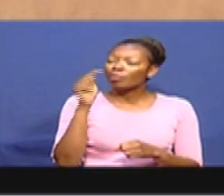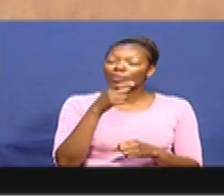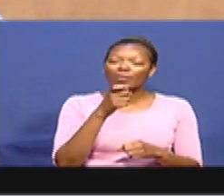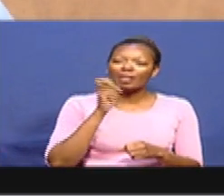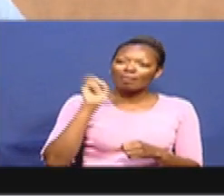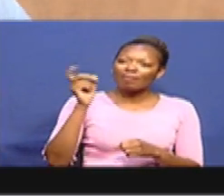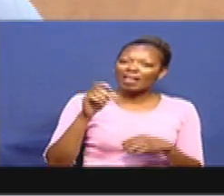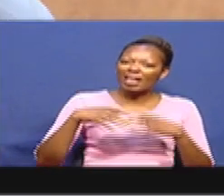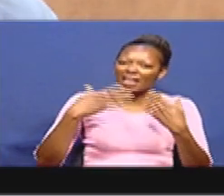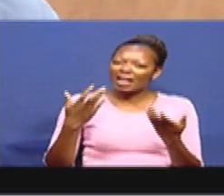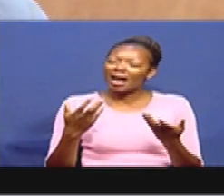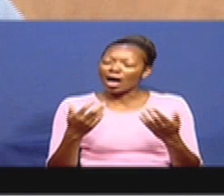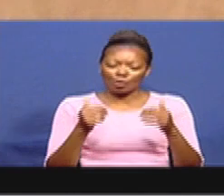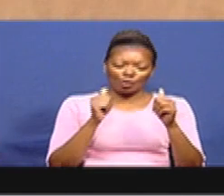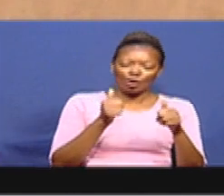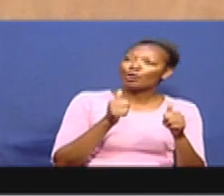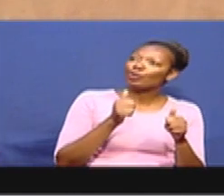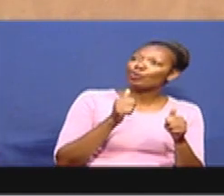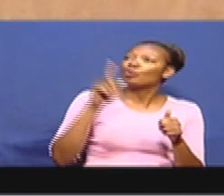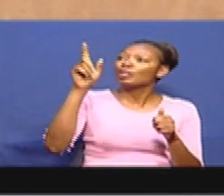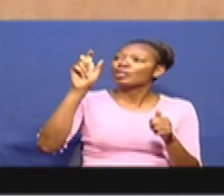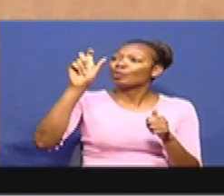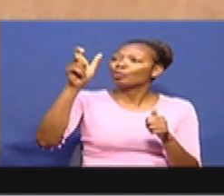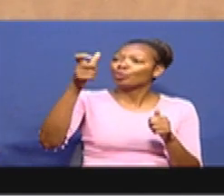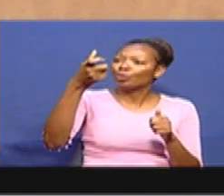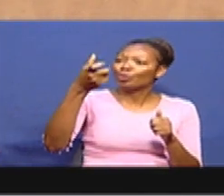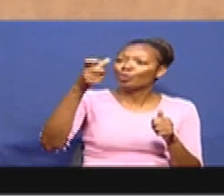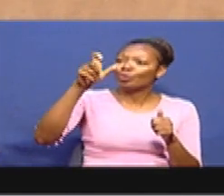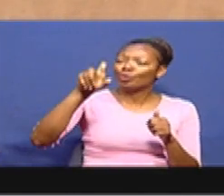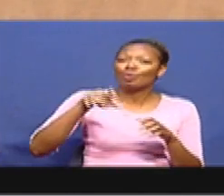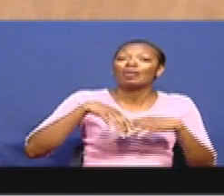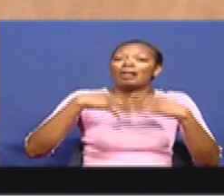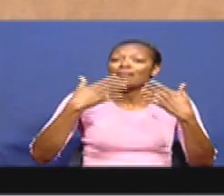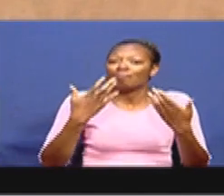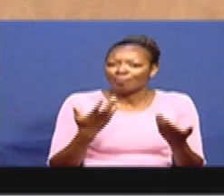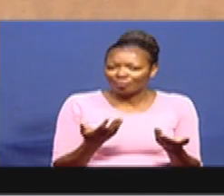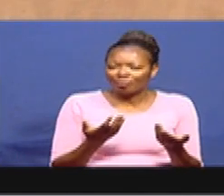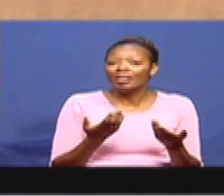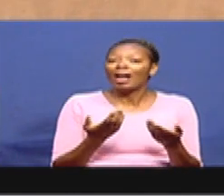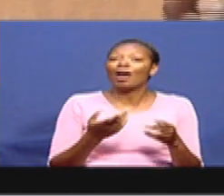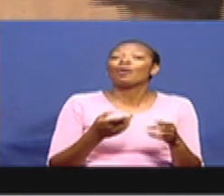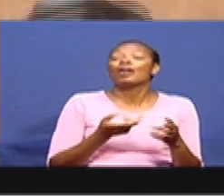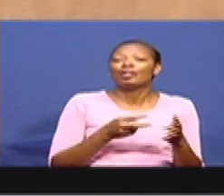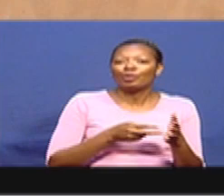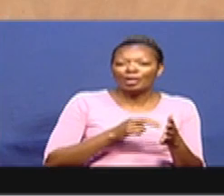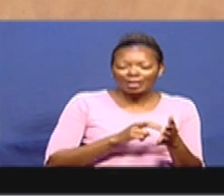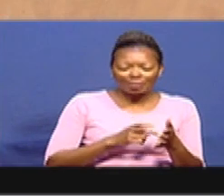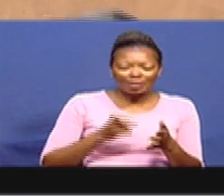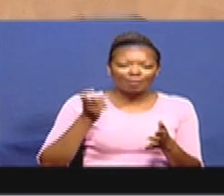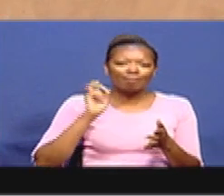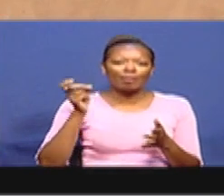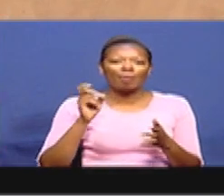inafaa kustore in a cool place, yenye inaweza kwa vizuri. Sanaona, ndio tuitoa hapo, tuweka kwa